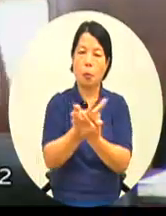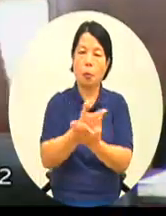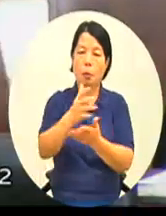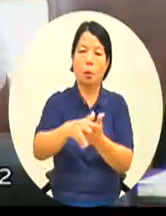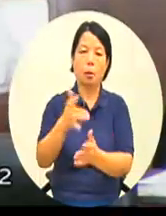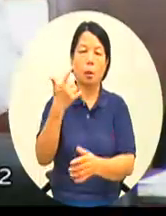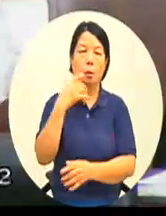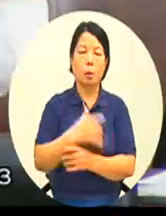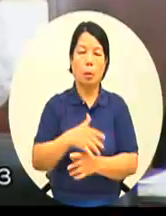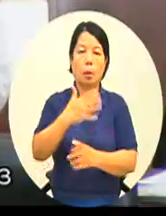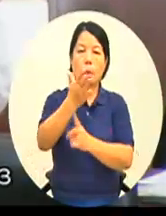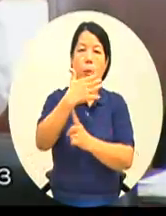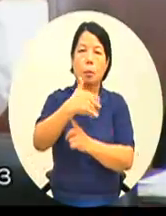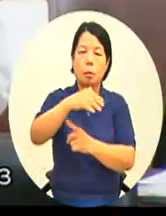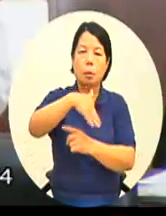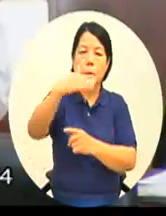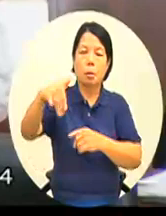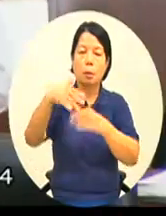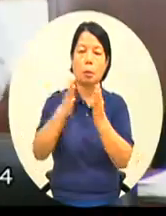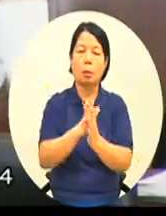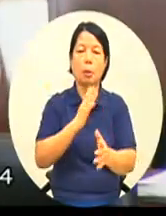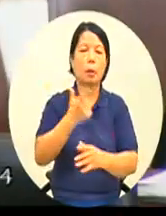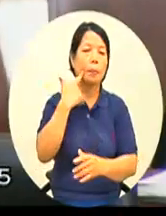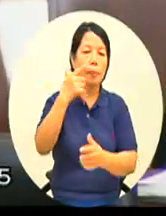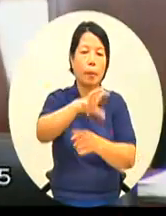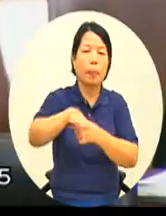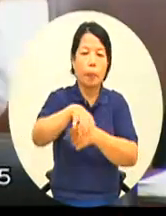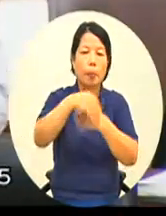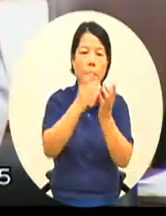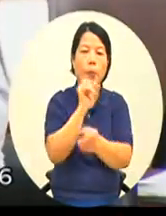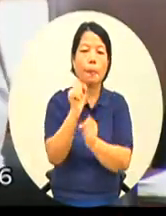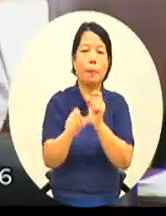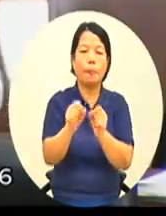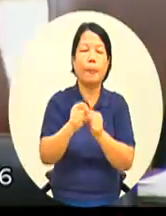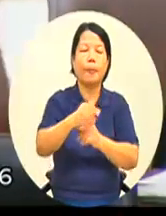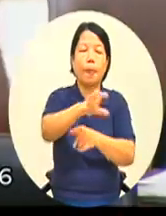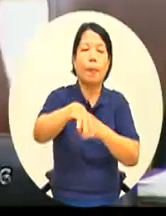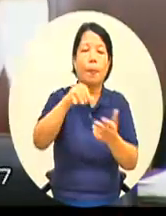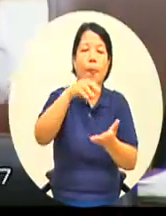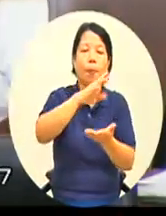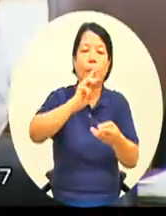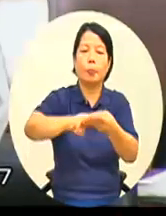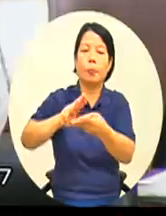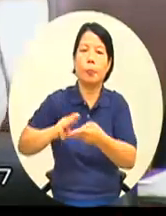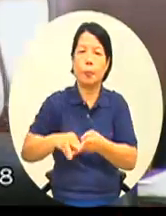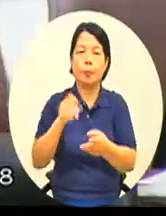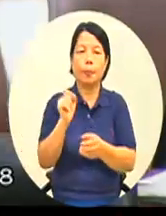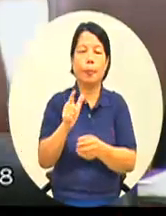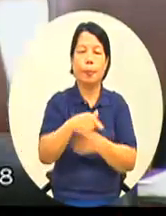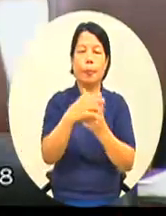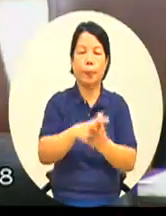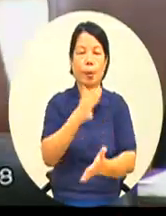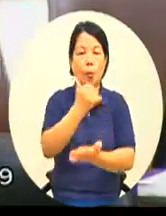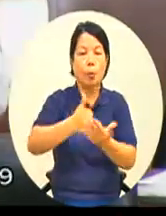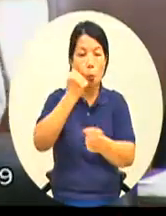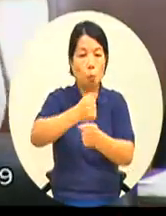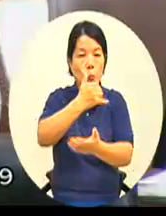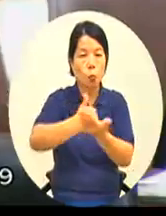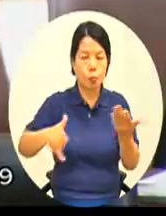浓找一些农地来买来老人家去住在那边，退休在那边安底下种